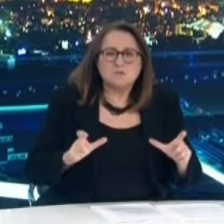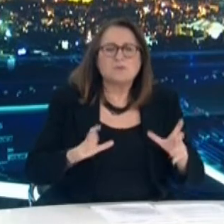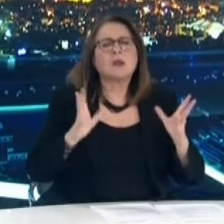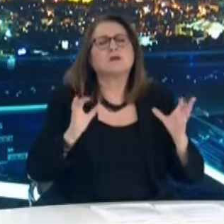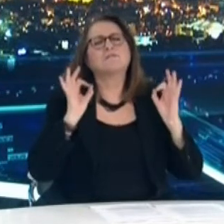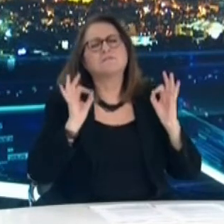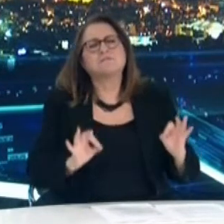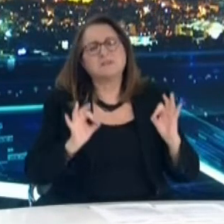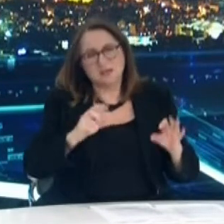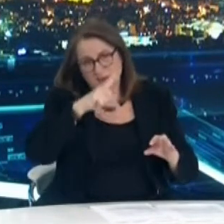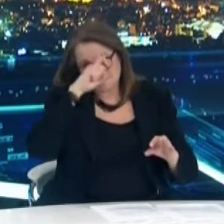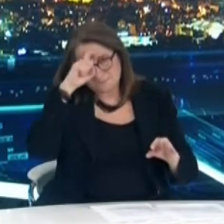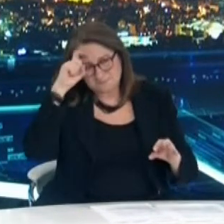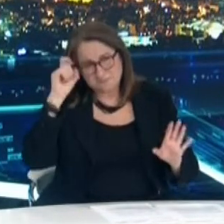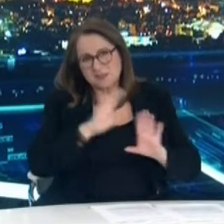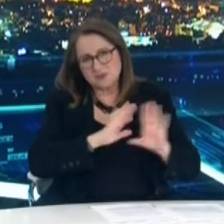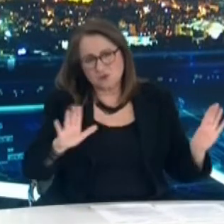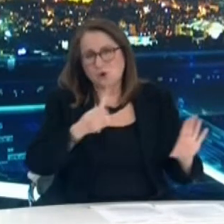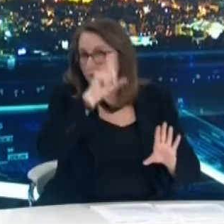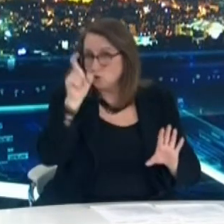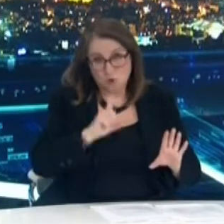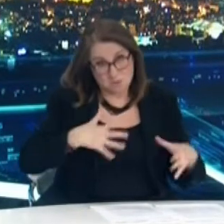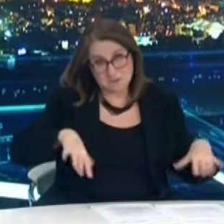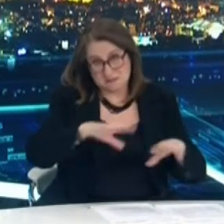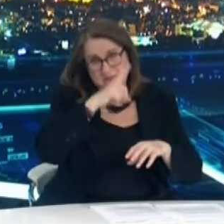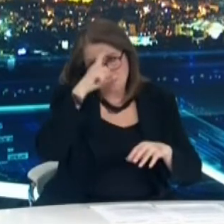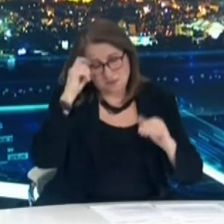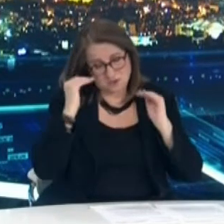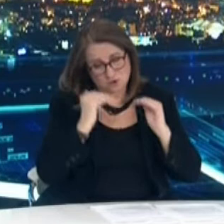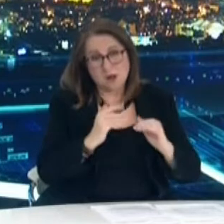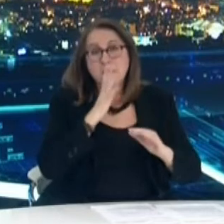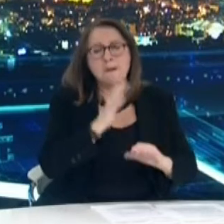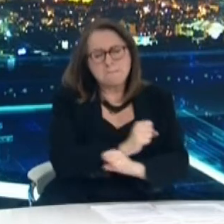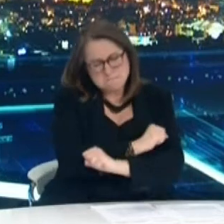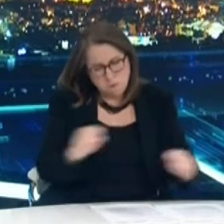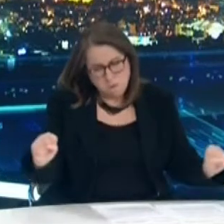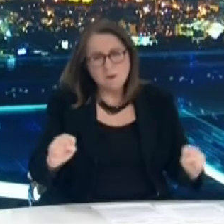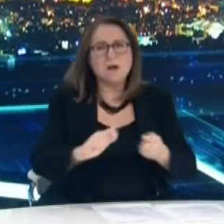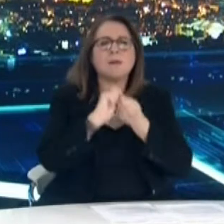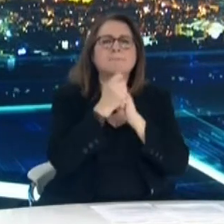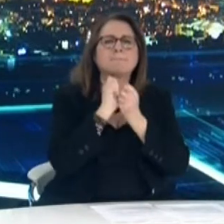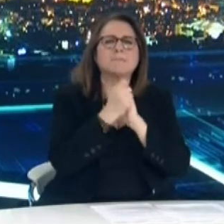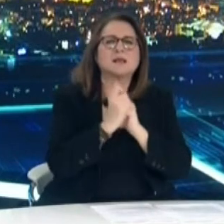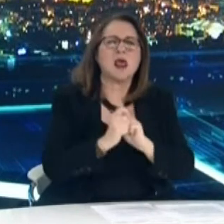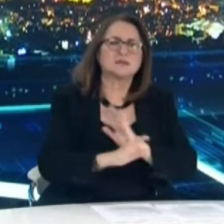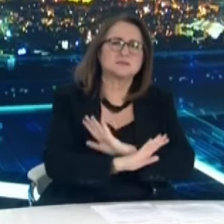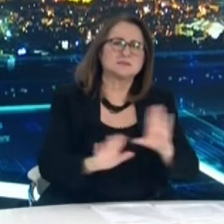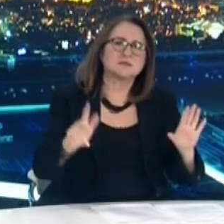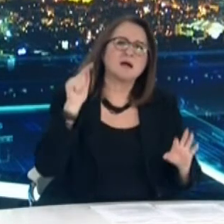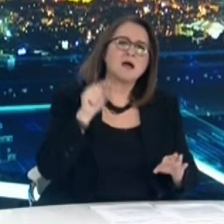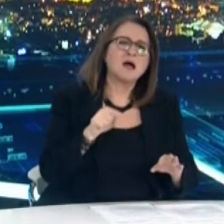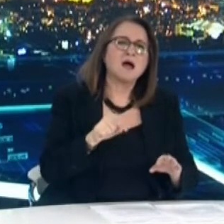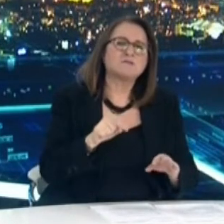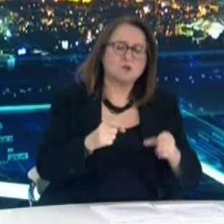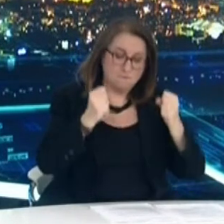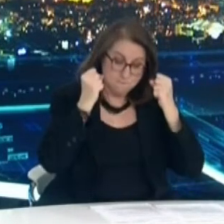μας. Μεταλλάξεις που πλέον έχουν εντοπιστεί και στην πατρίδα μας, επιταχύνουν τη μετάδοση του ιού, επιβαρύνοντας την επιδημιολογική εικόνα